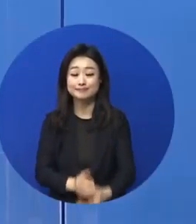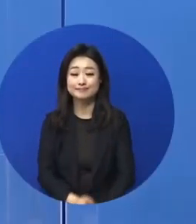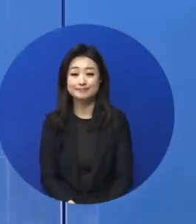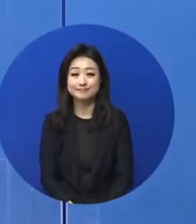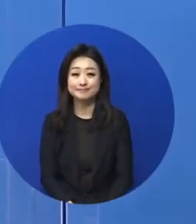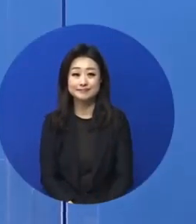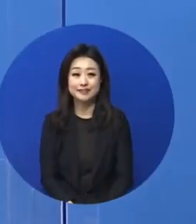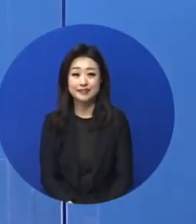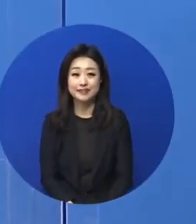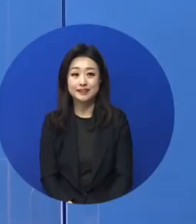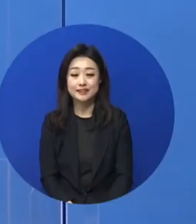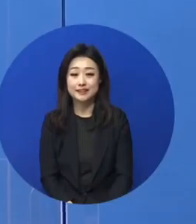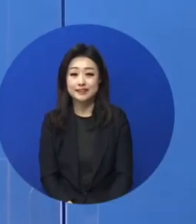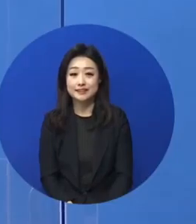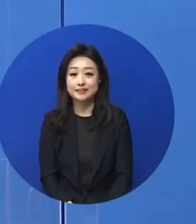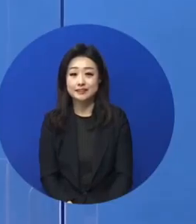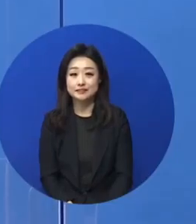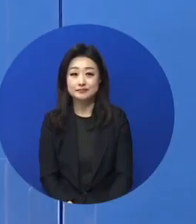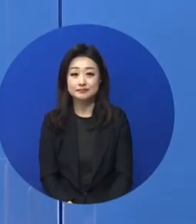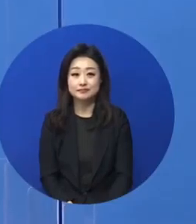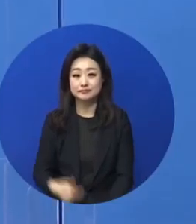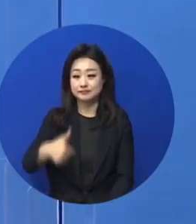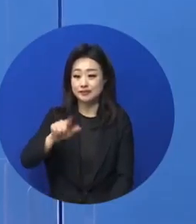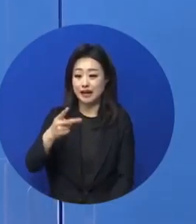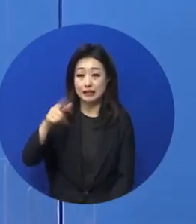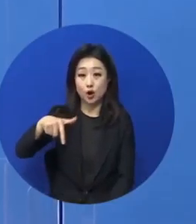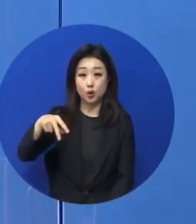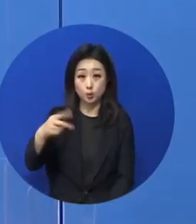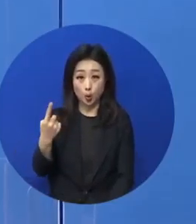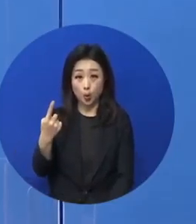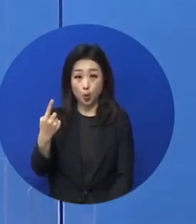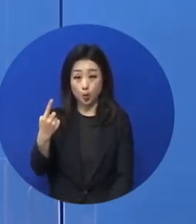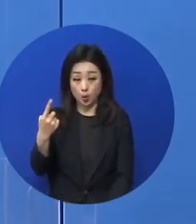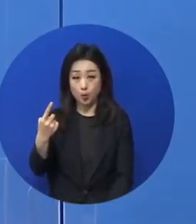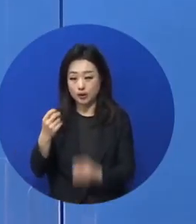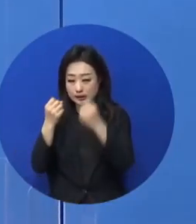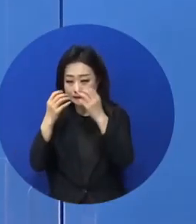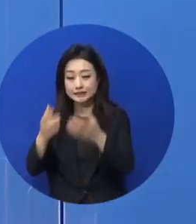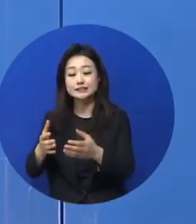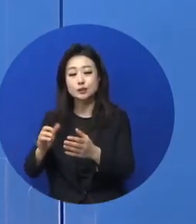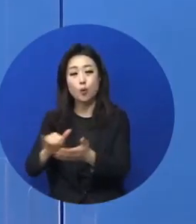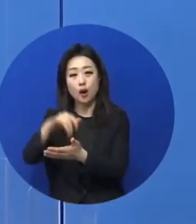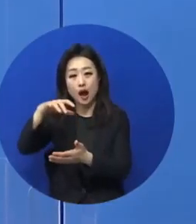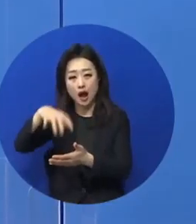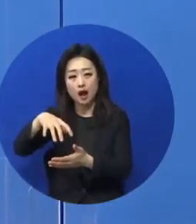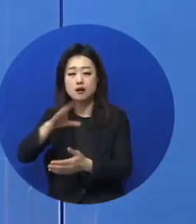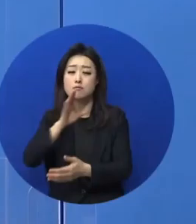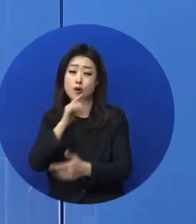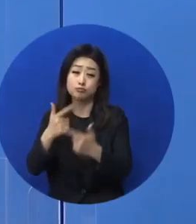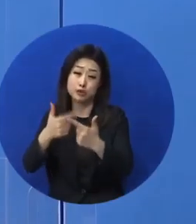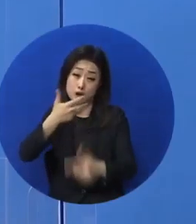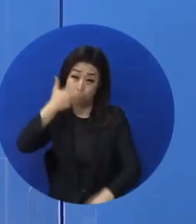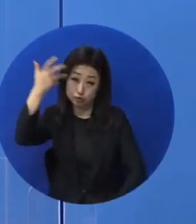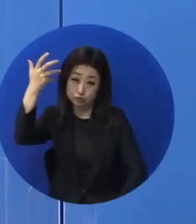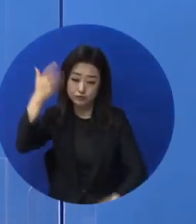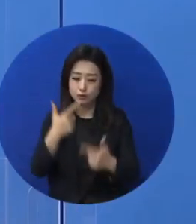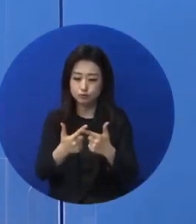예. 이 가덕도 신공항이 부산의 꿈입니다만은 더 크게는 불경